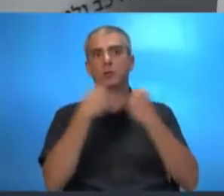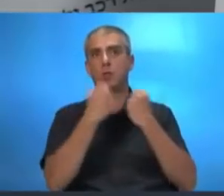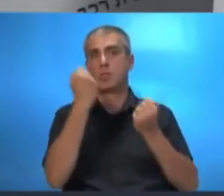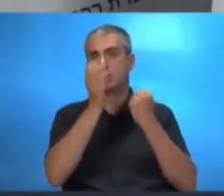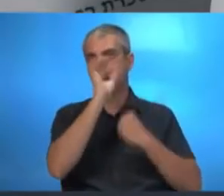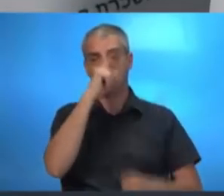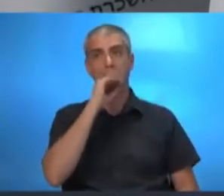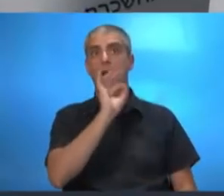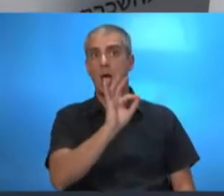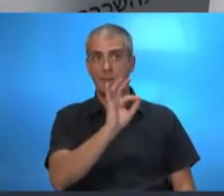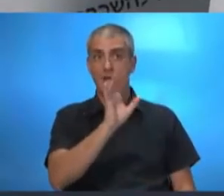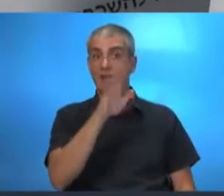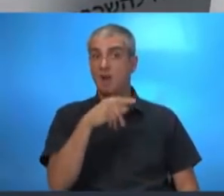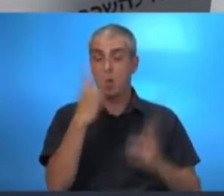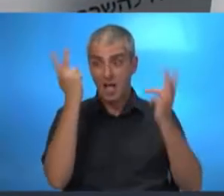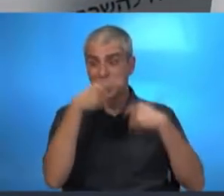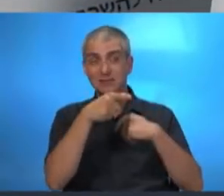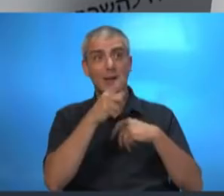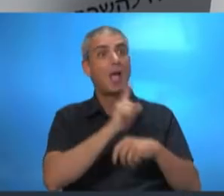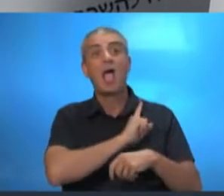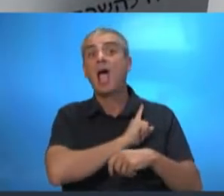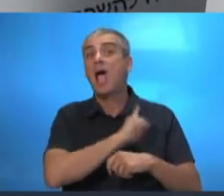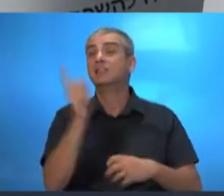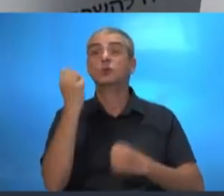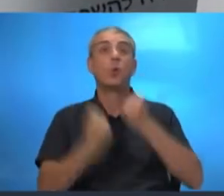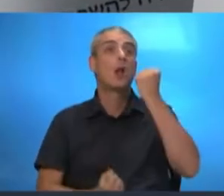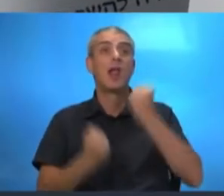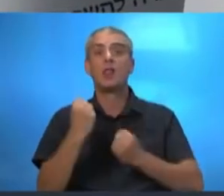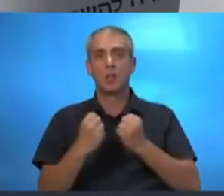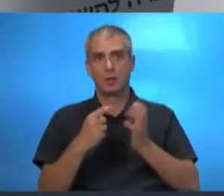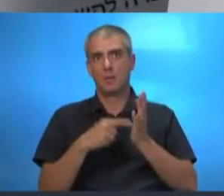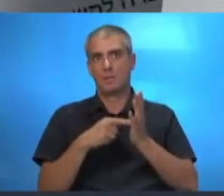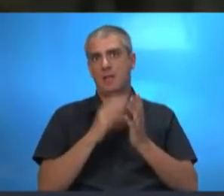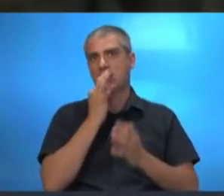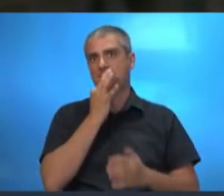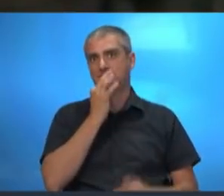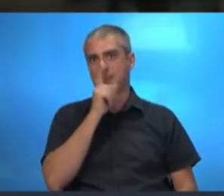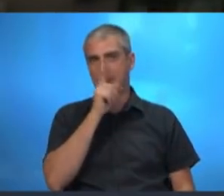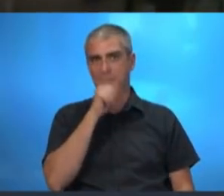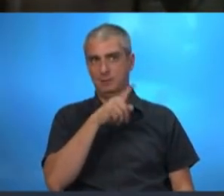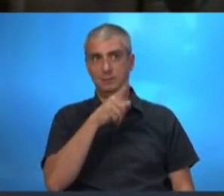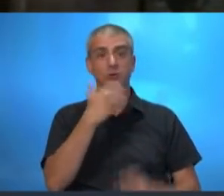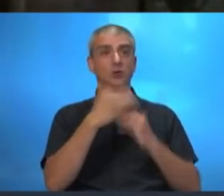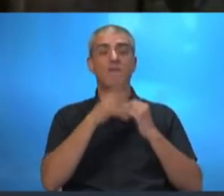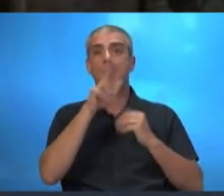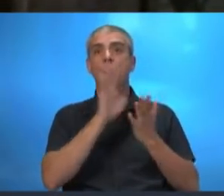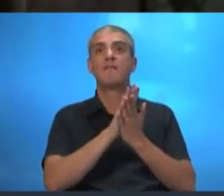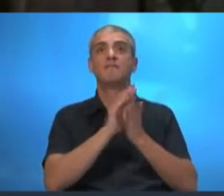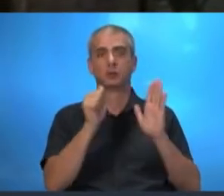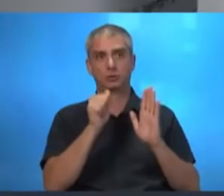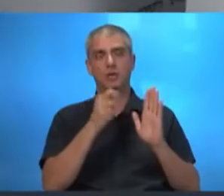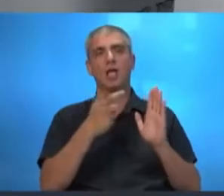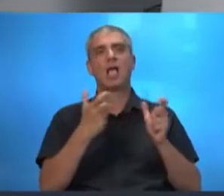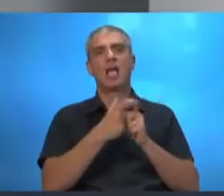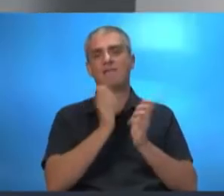אביו, אף שעל פי ההסכם אסור היה לו לנהוג בו מפאת גילו הצעיר. בסוף 2016 תבע חברת